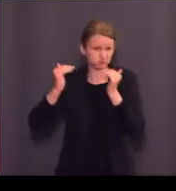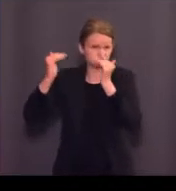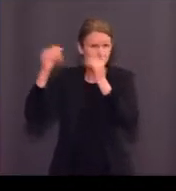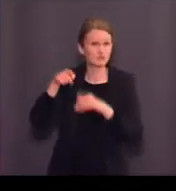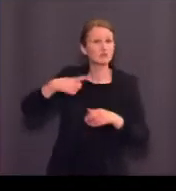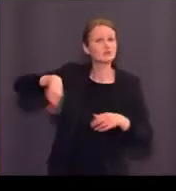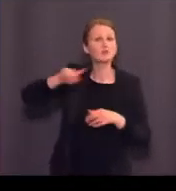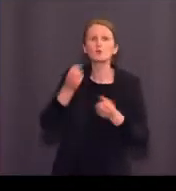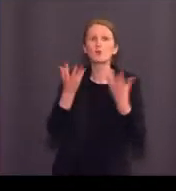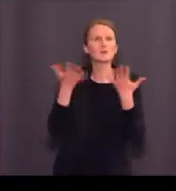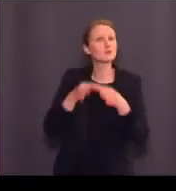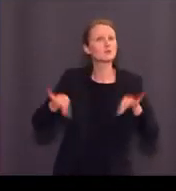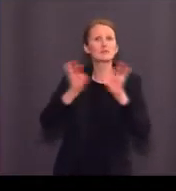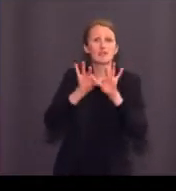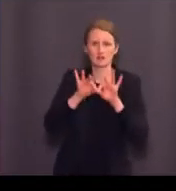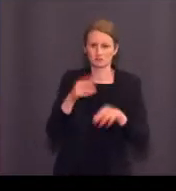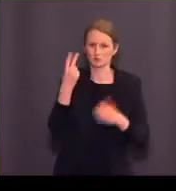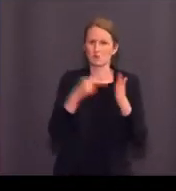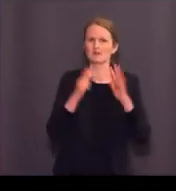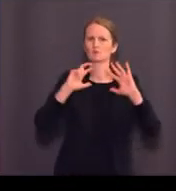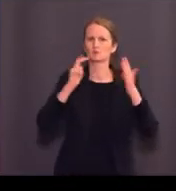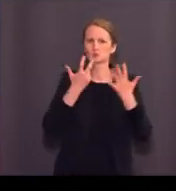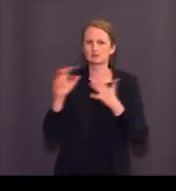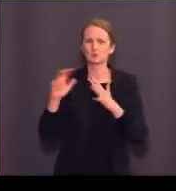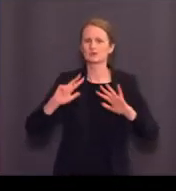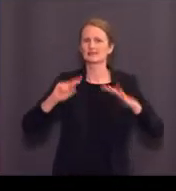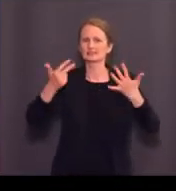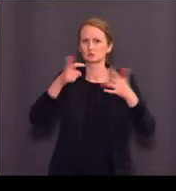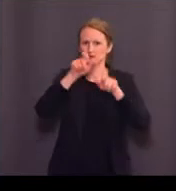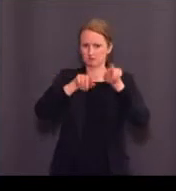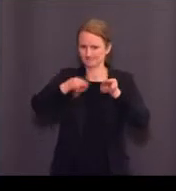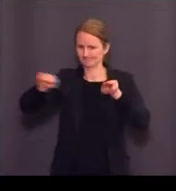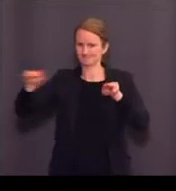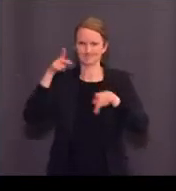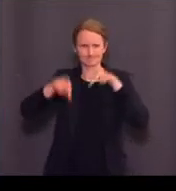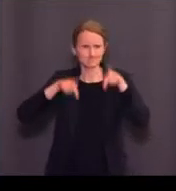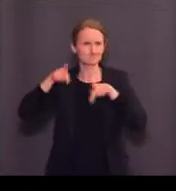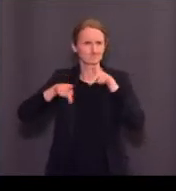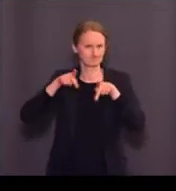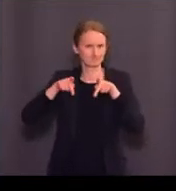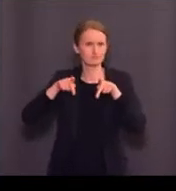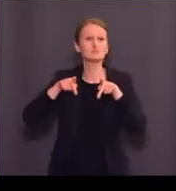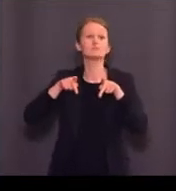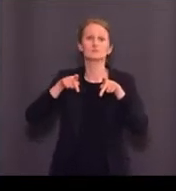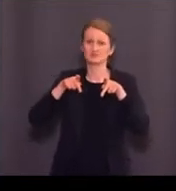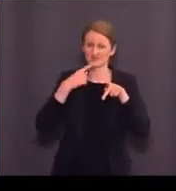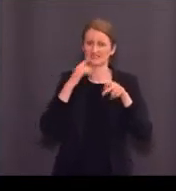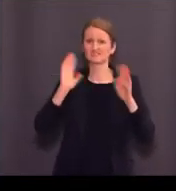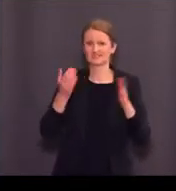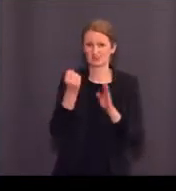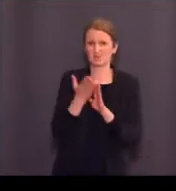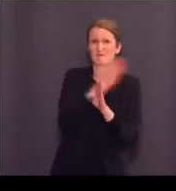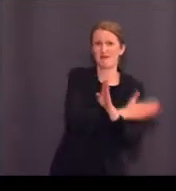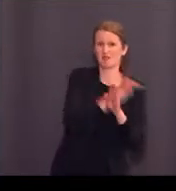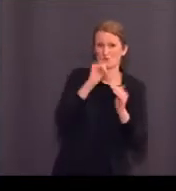2818 patients hospitalisés, ce qui est 19% de plus que ce que nous avions par rapport à la semaine précédente. Sur